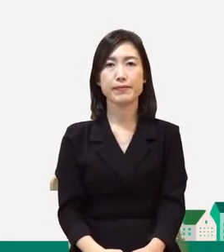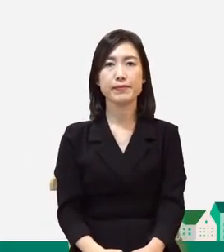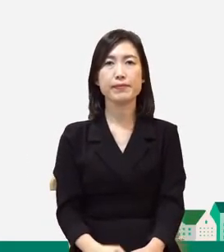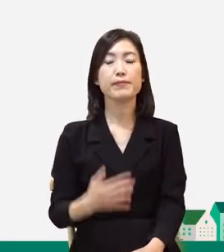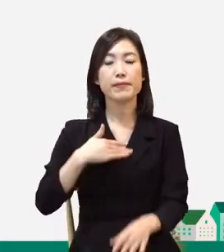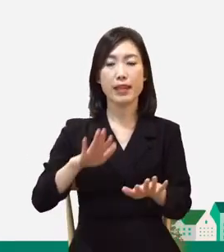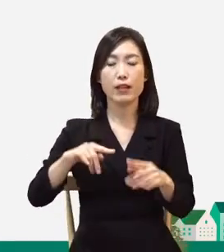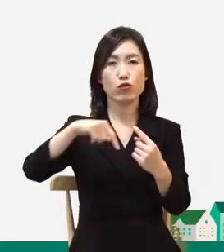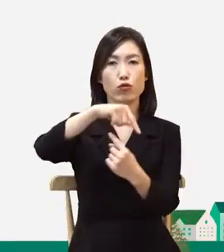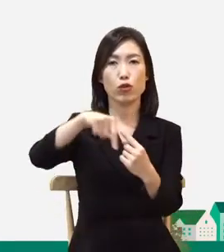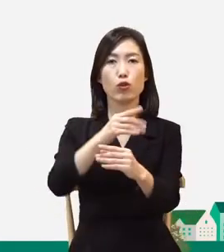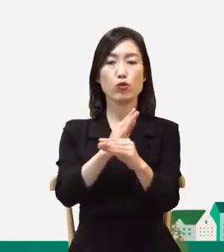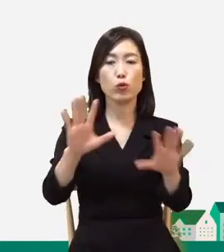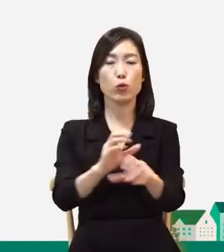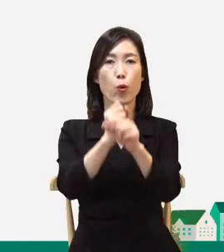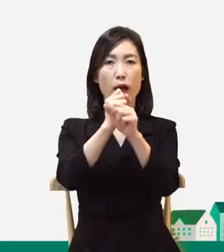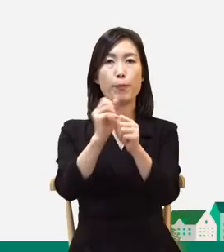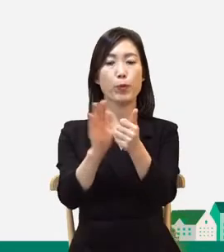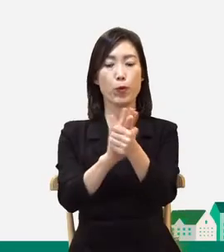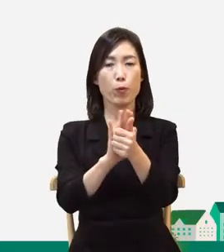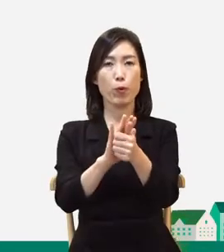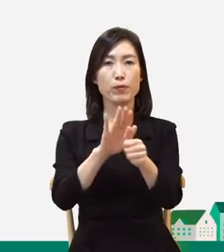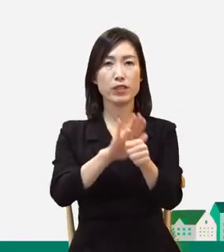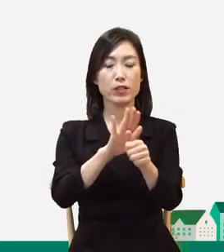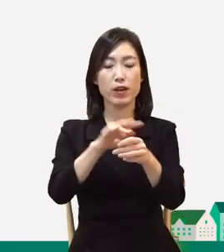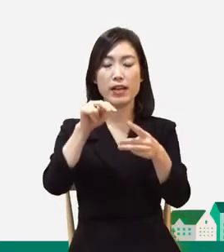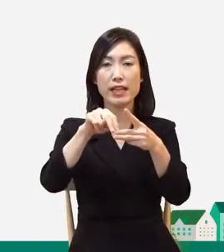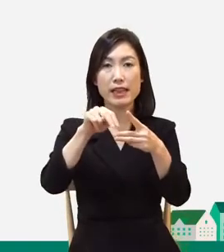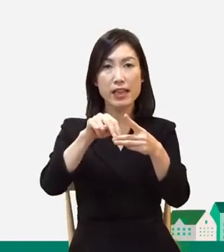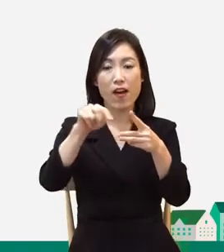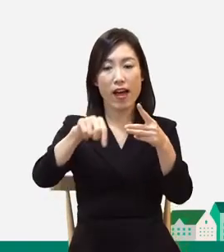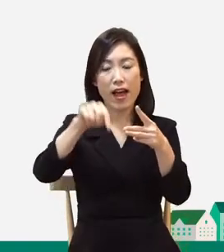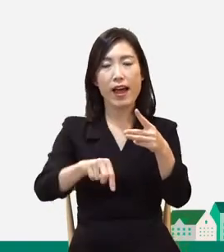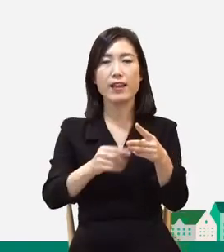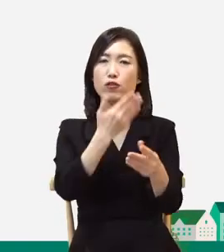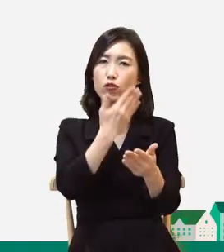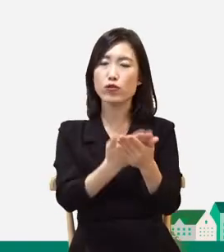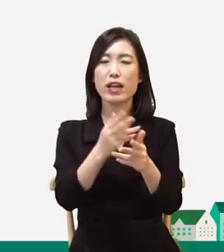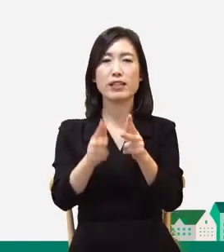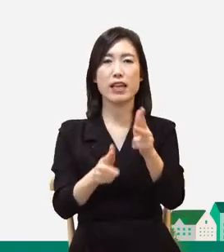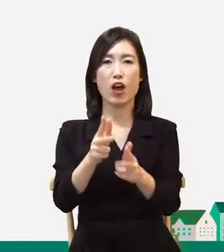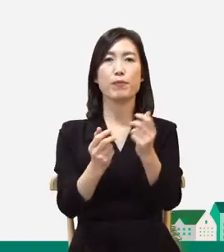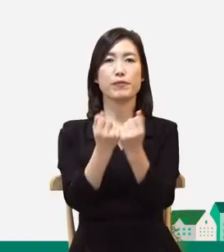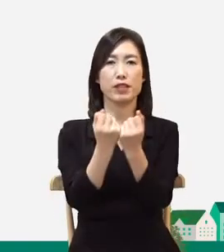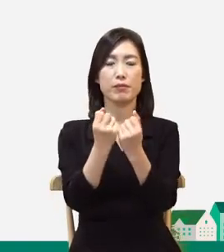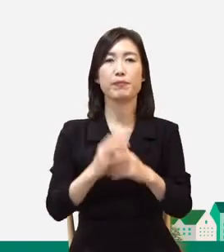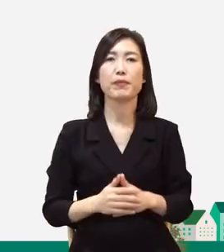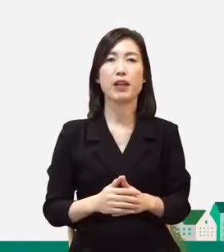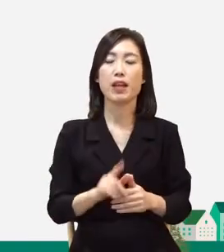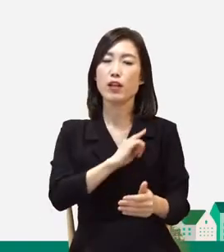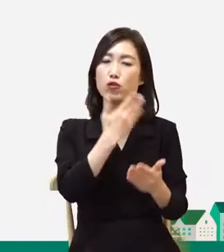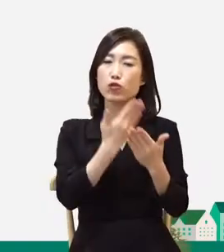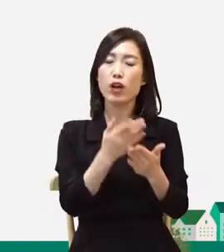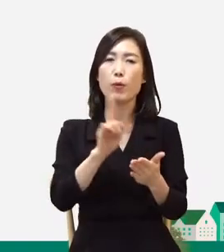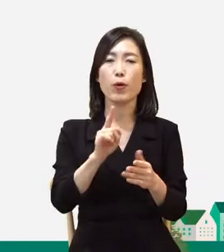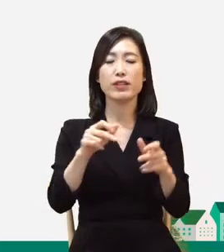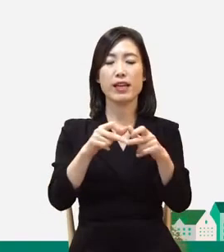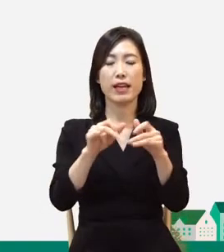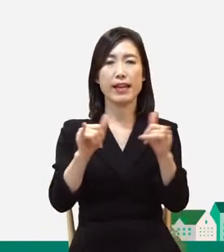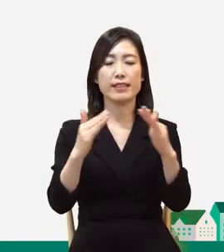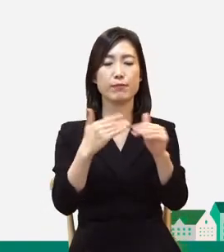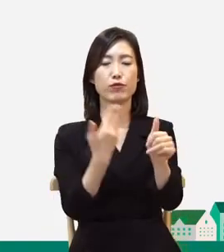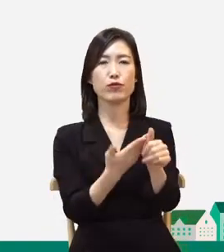저희가 운영하고 있는 통합돌봄 지원센터의 이제 주요 사업인데요. 그중에 가장 중요한 사업인 장애인